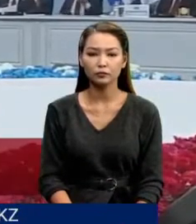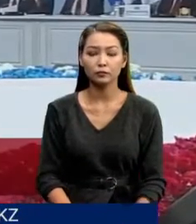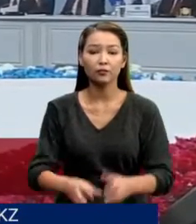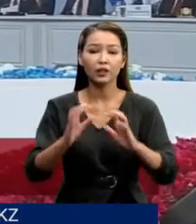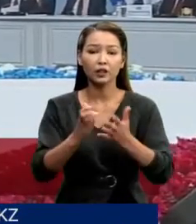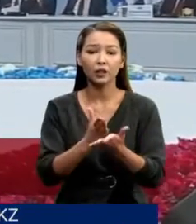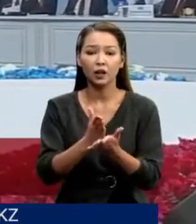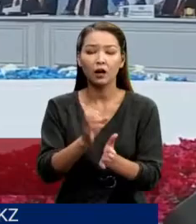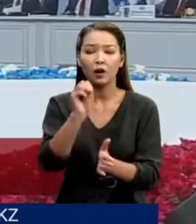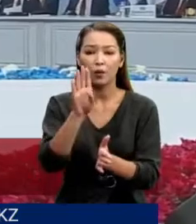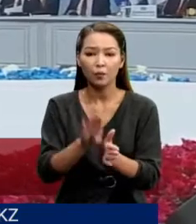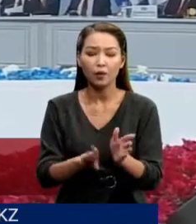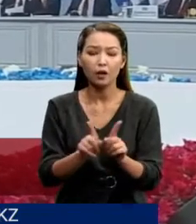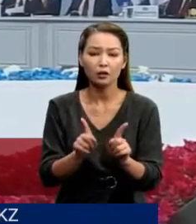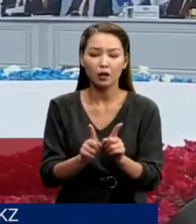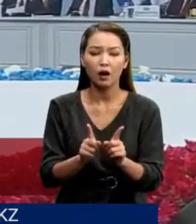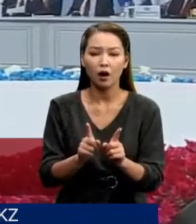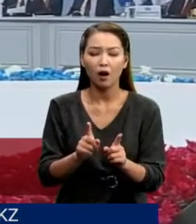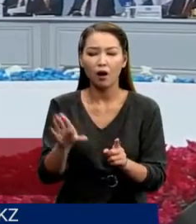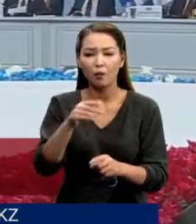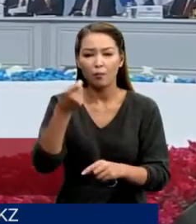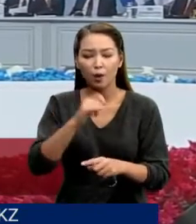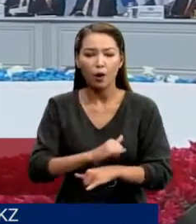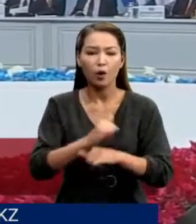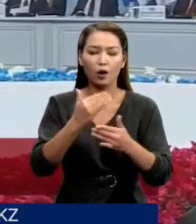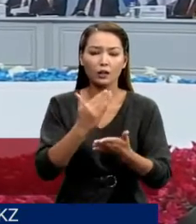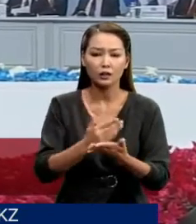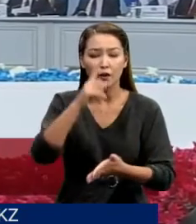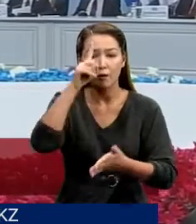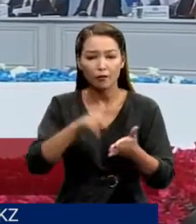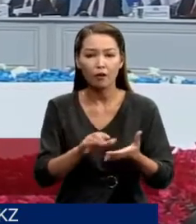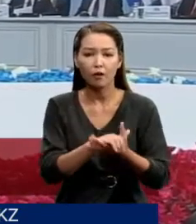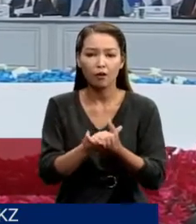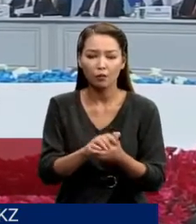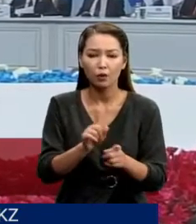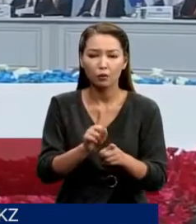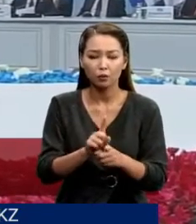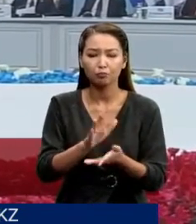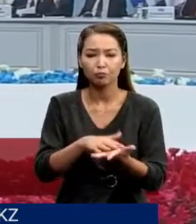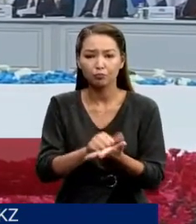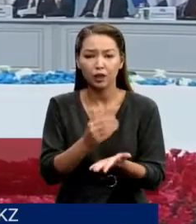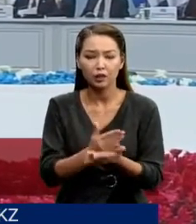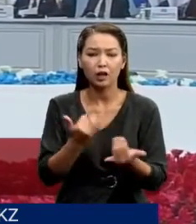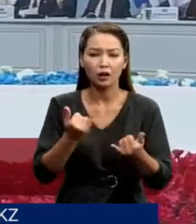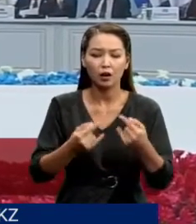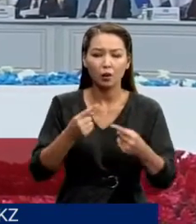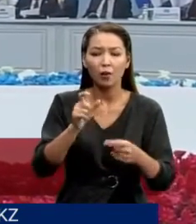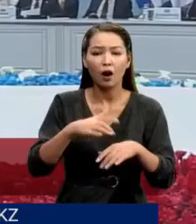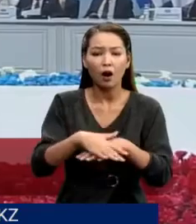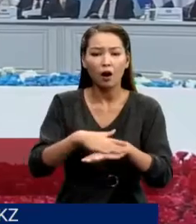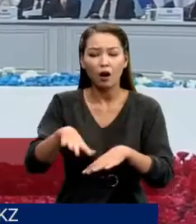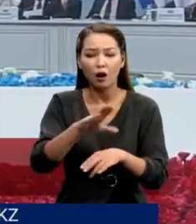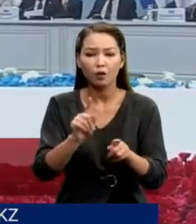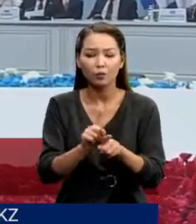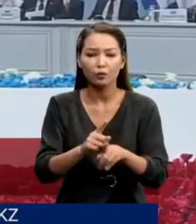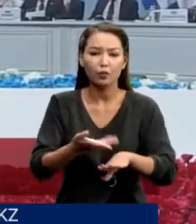Геосаяси шиеленістер мен қақтығыстар артып келе жатқан тұста сенім мен ынтымақтастық әлсіреп барады. Қазіргі дағдарыс халықтың осал топтарына қатты әсер